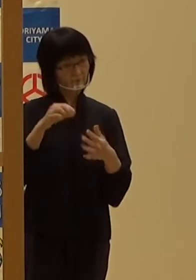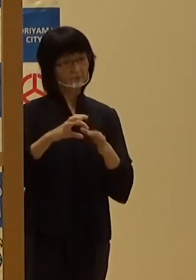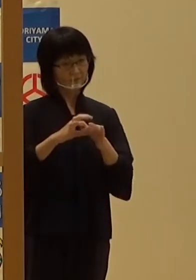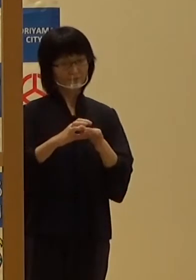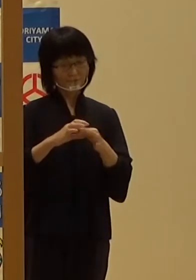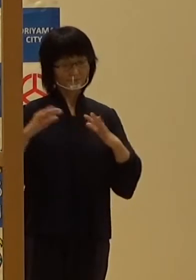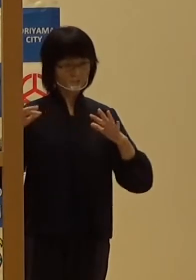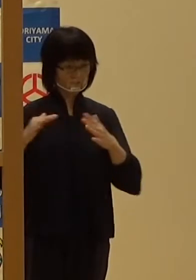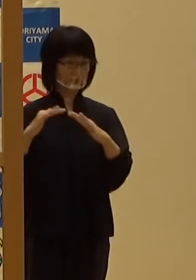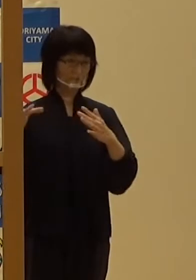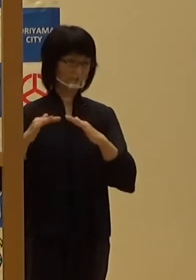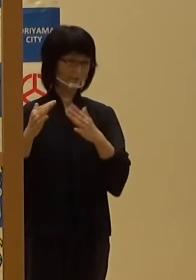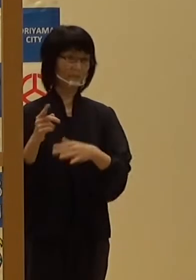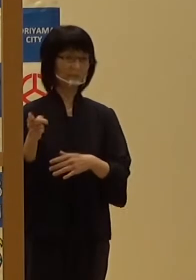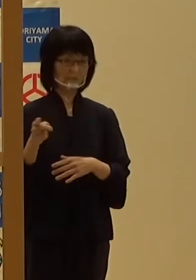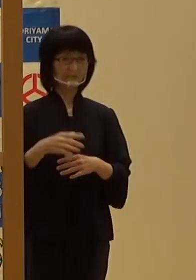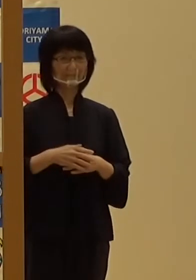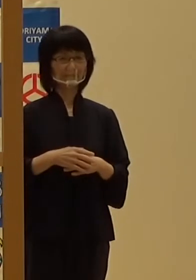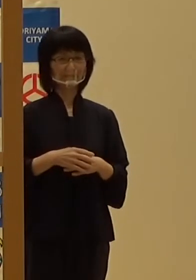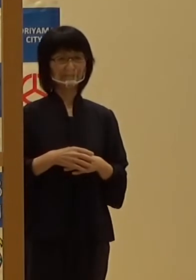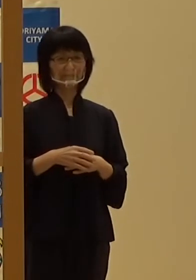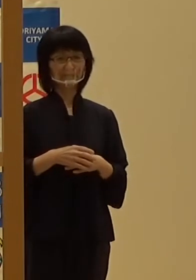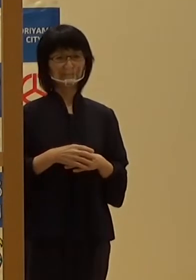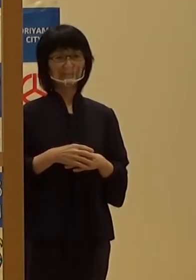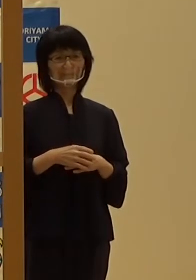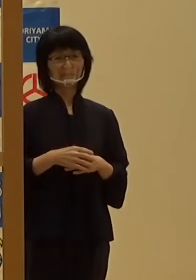ました。で、